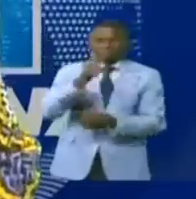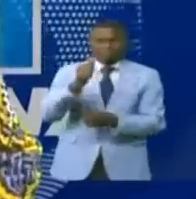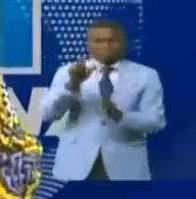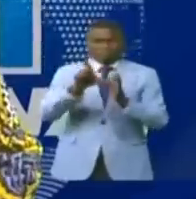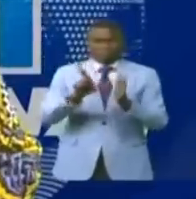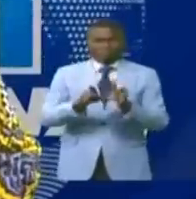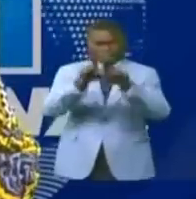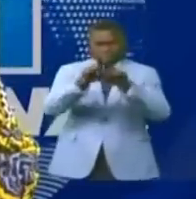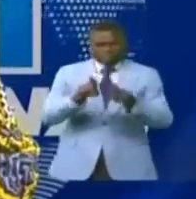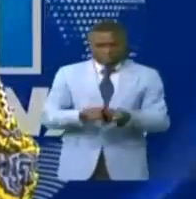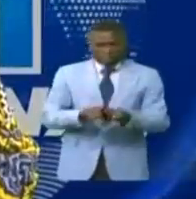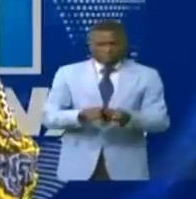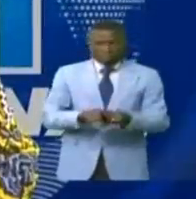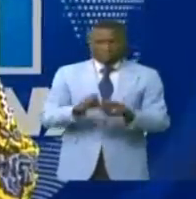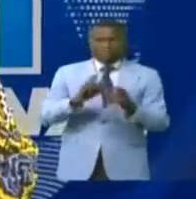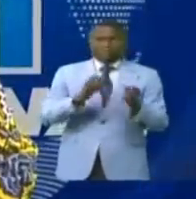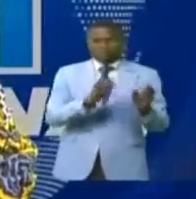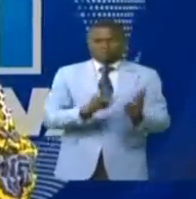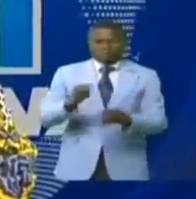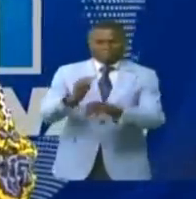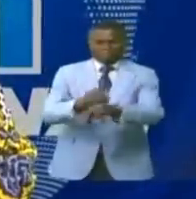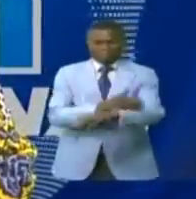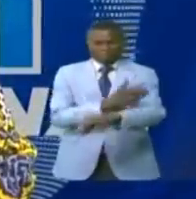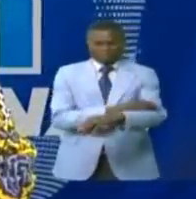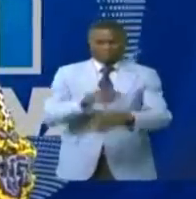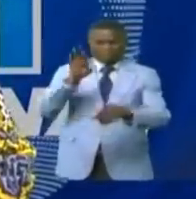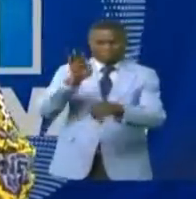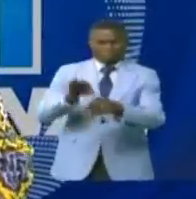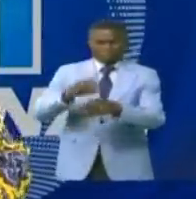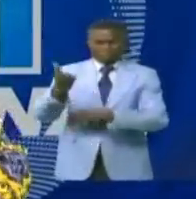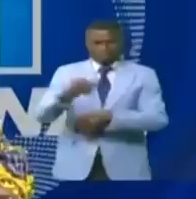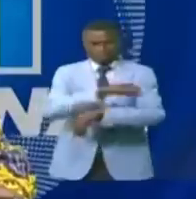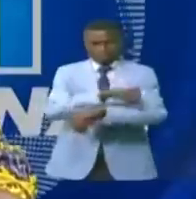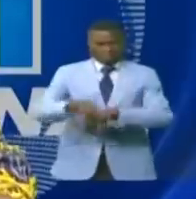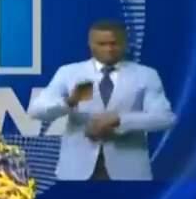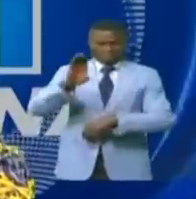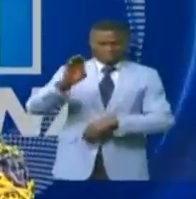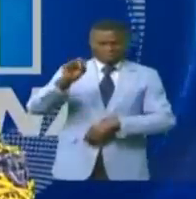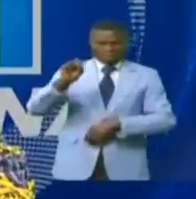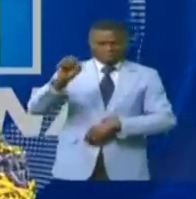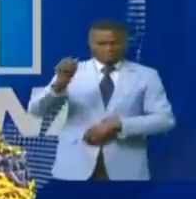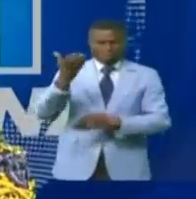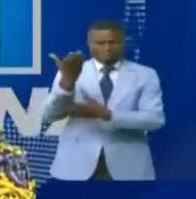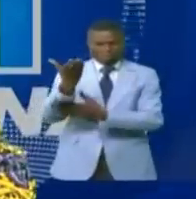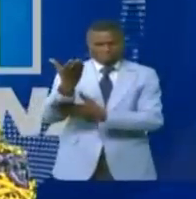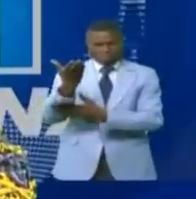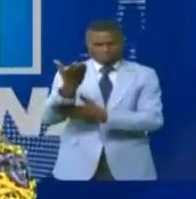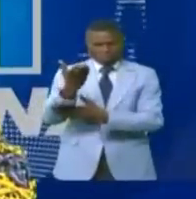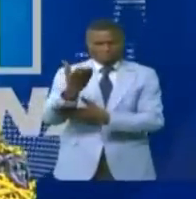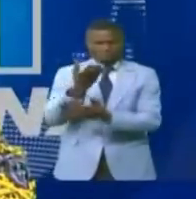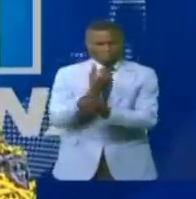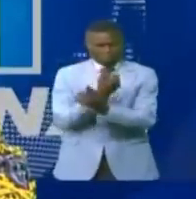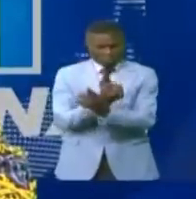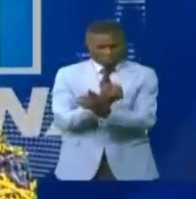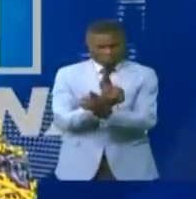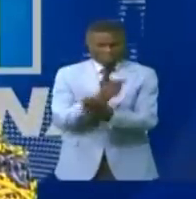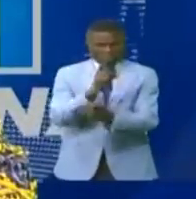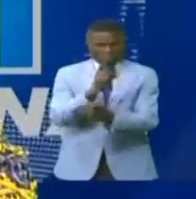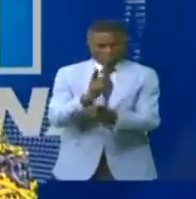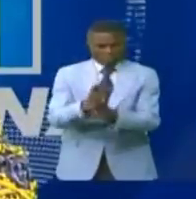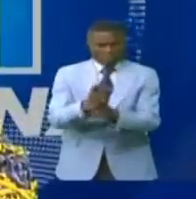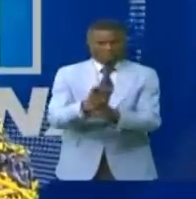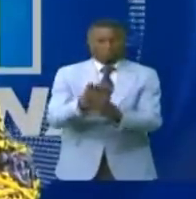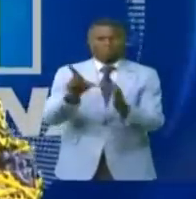loi mais également du processus électoral lui-même. Le bureau du CESAC les invite à l'observance stricte des